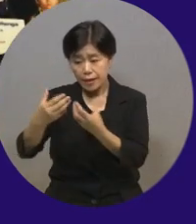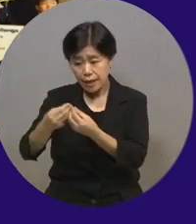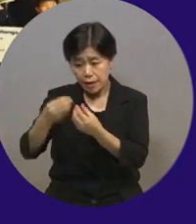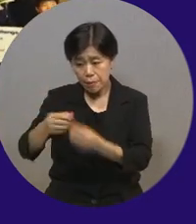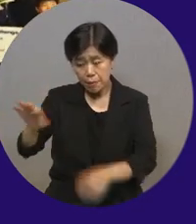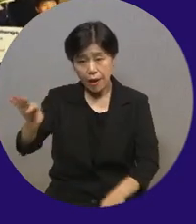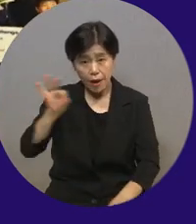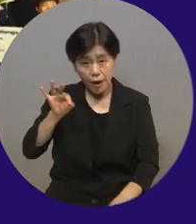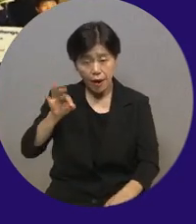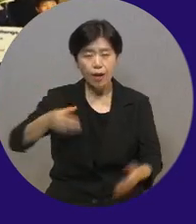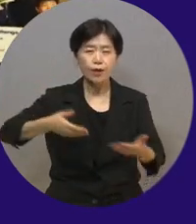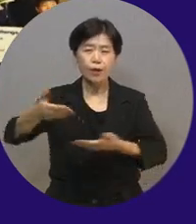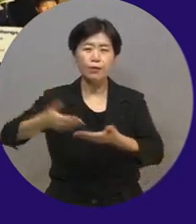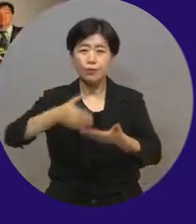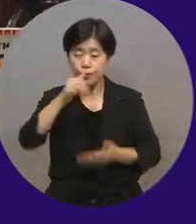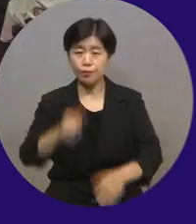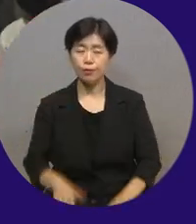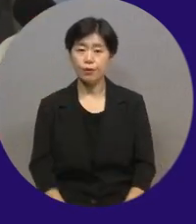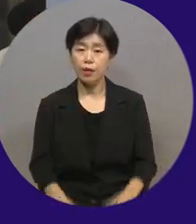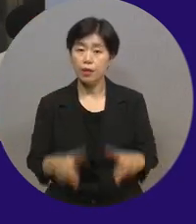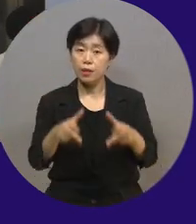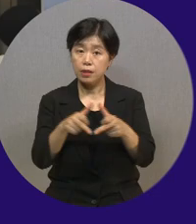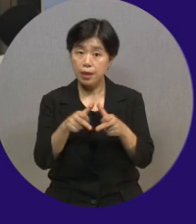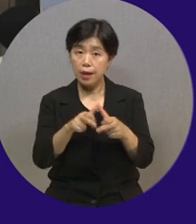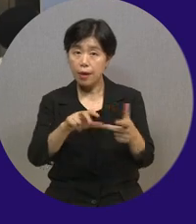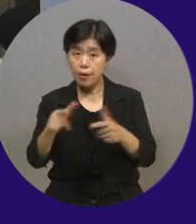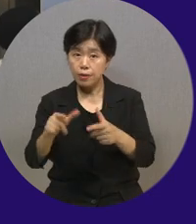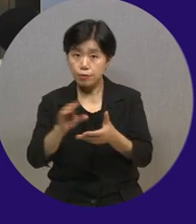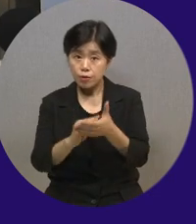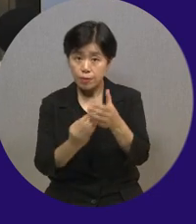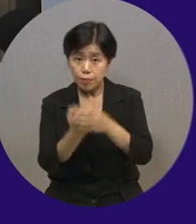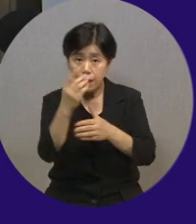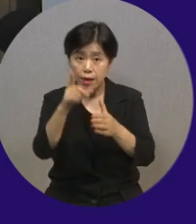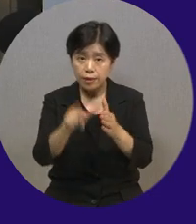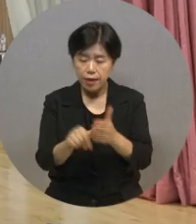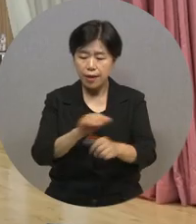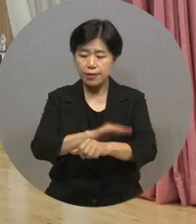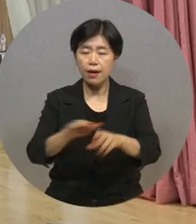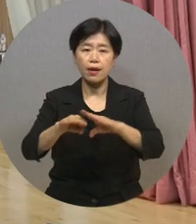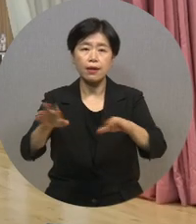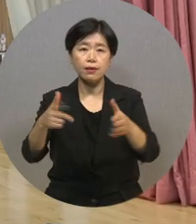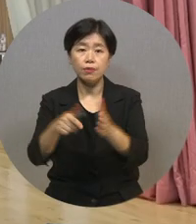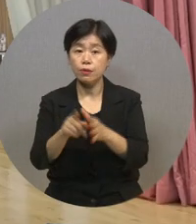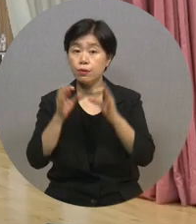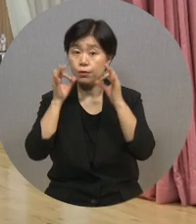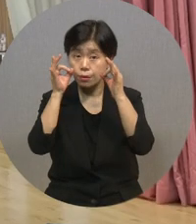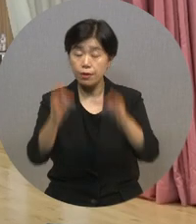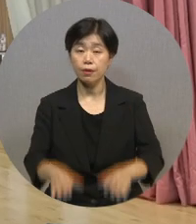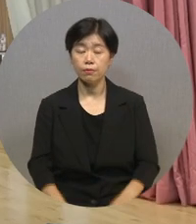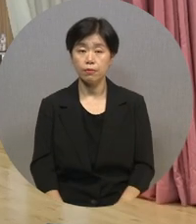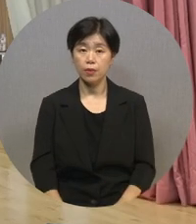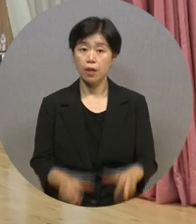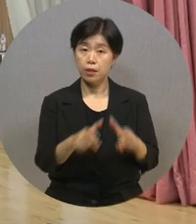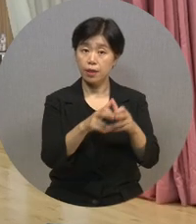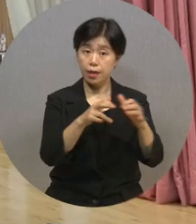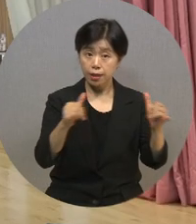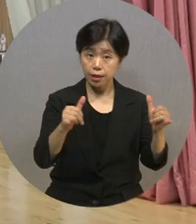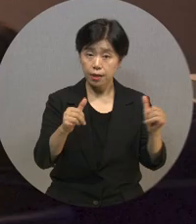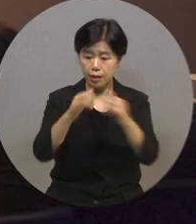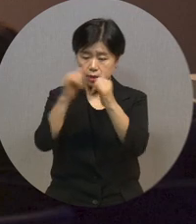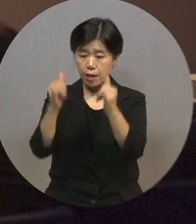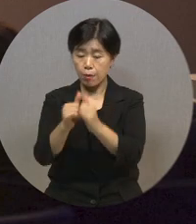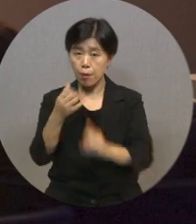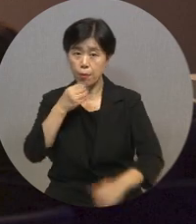교류하며 누구보다 장애계 이슈에 대해 민감하게 반응하고 있는데요. 특히 장애는 사회복지의 영역이